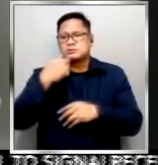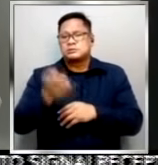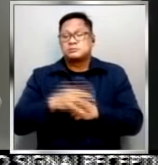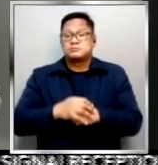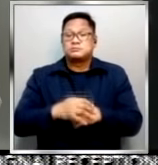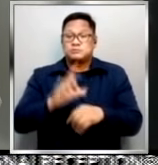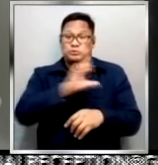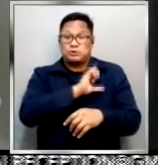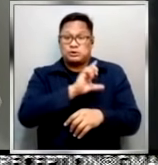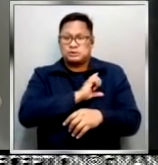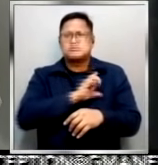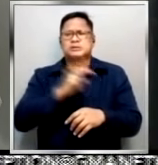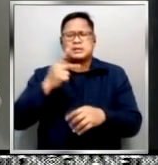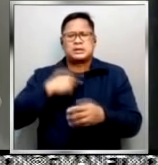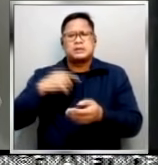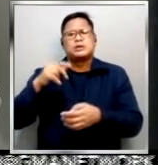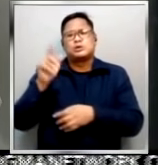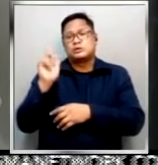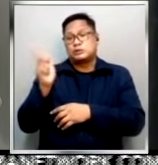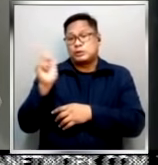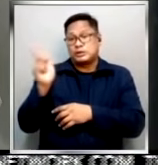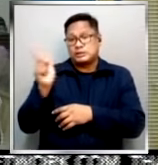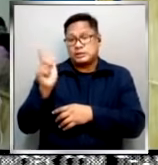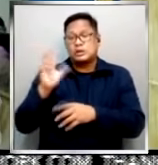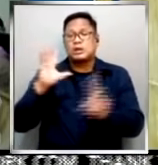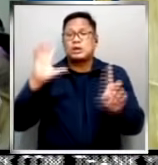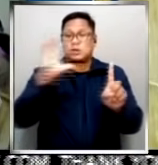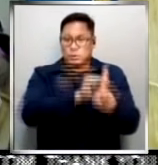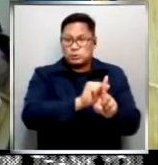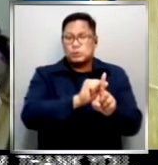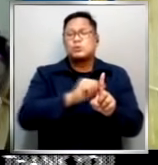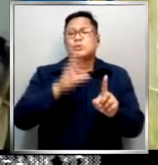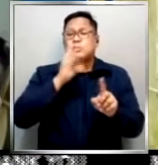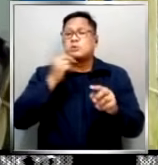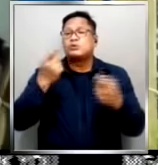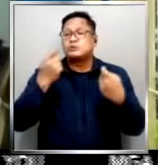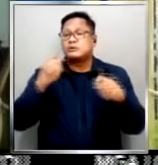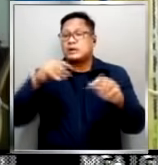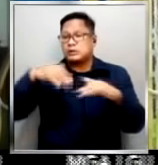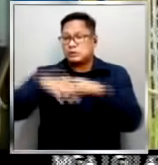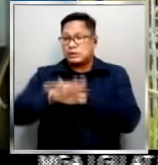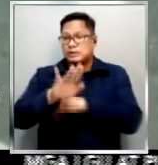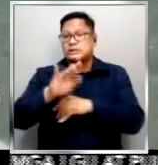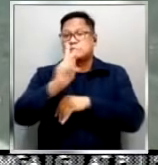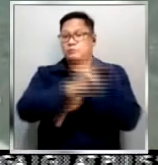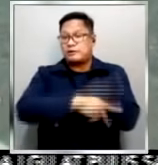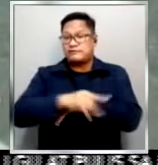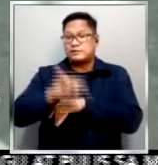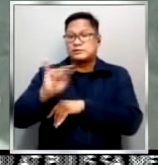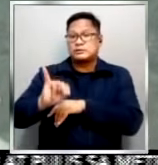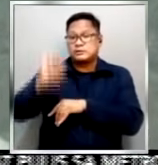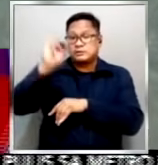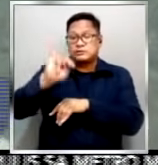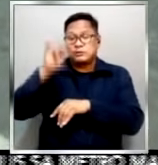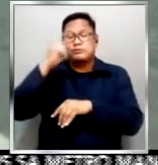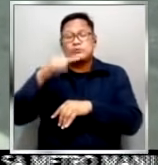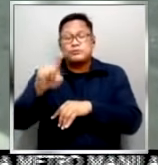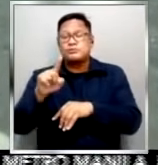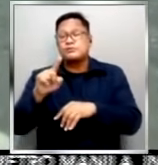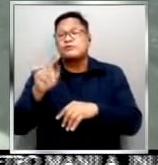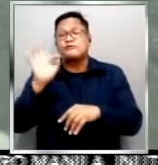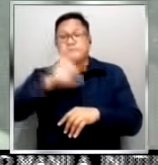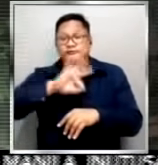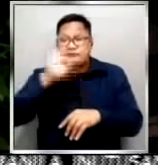bababa sa 20 ang nahuli na nila na nagtangkang pumasok sa probinsya gamit ang mga peking antigen test result.